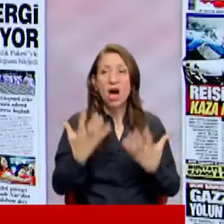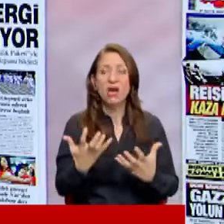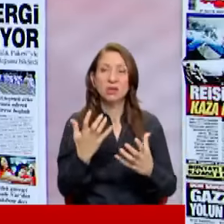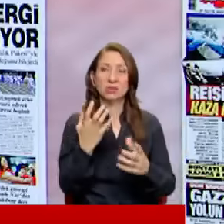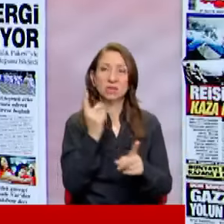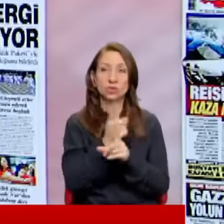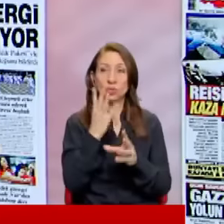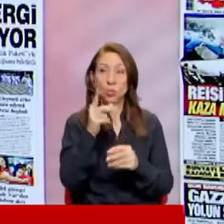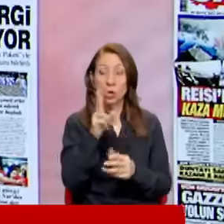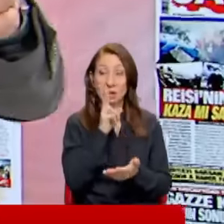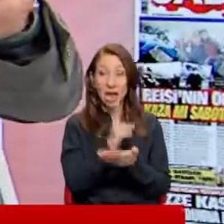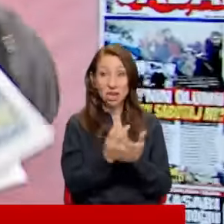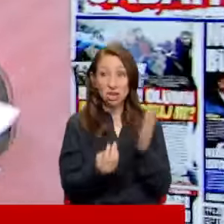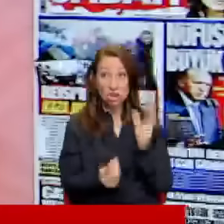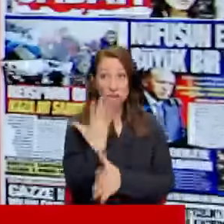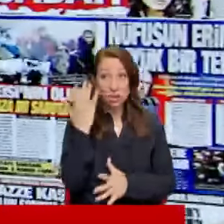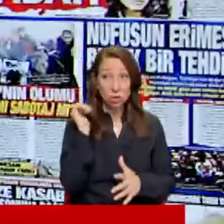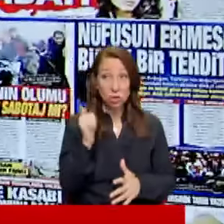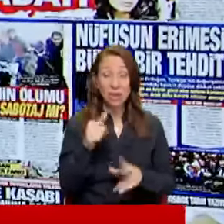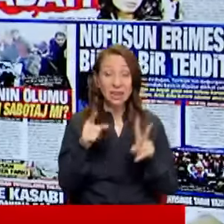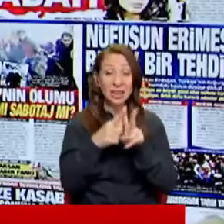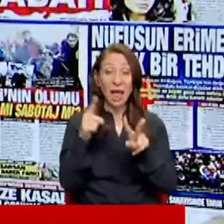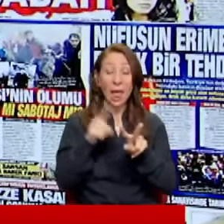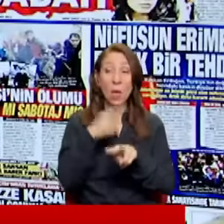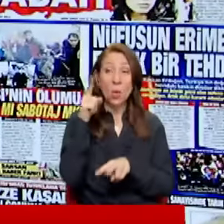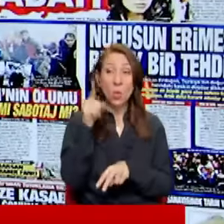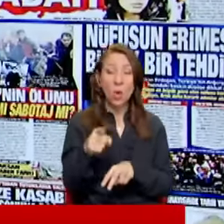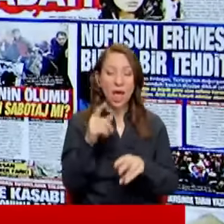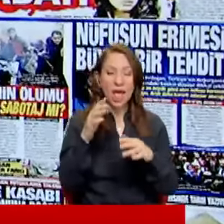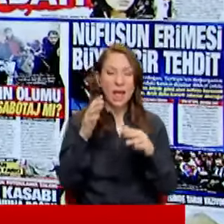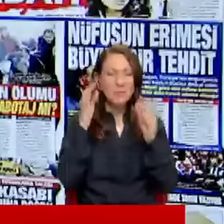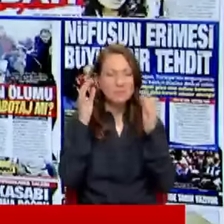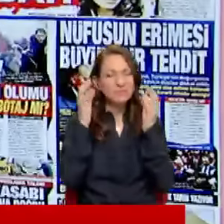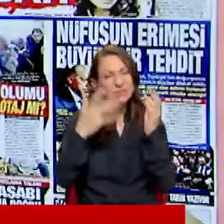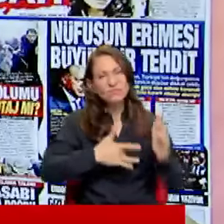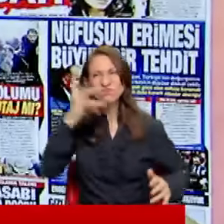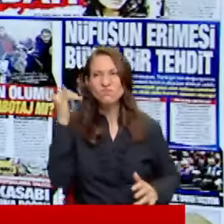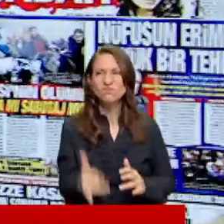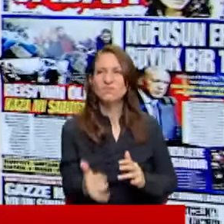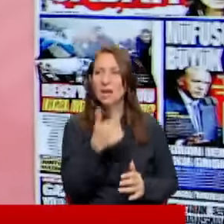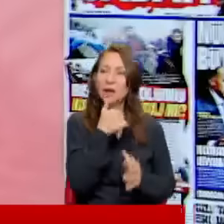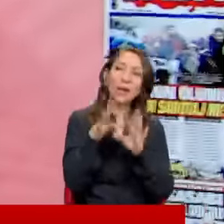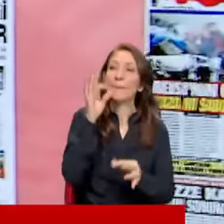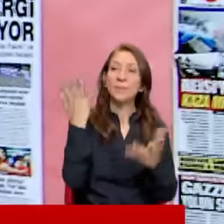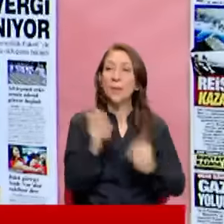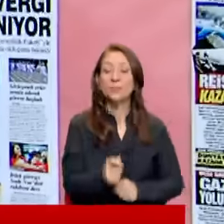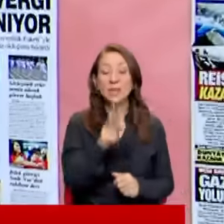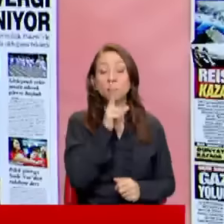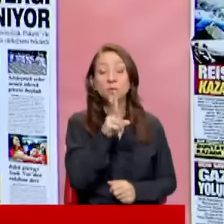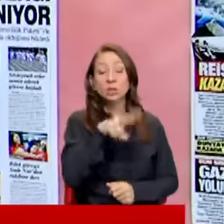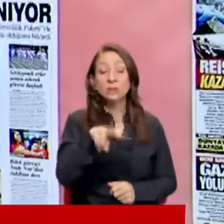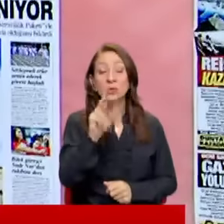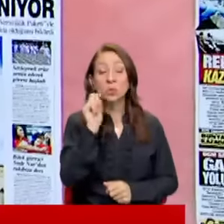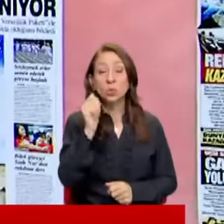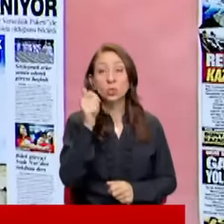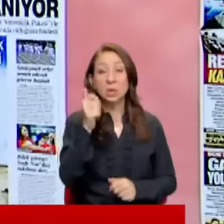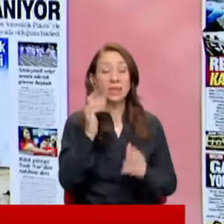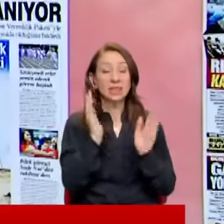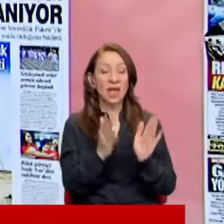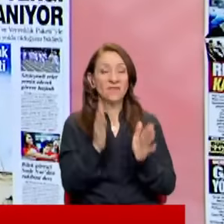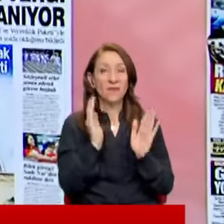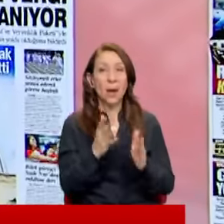peki bu kararın çıktığı gün netenyahu Ellik kanlı netenyahu ne yaptı 227 gündür